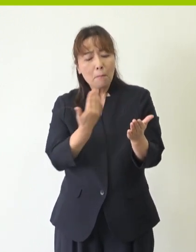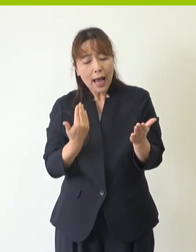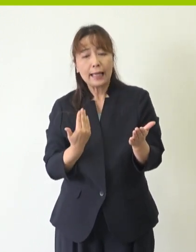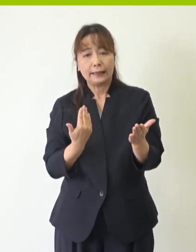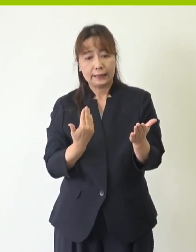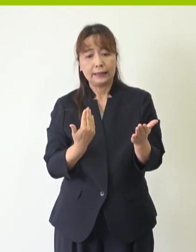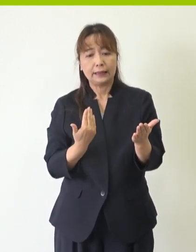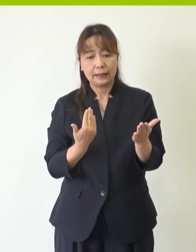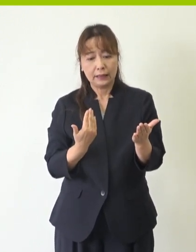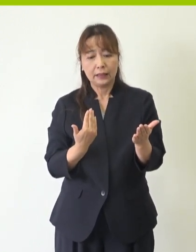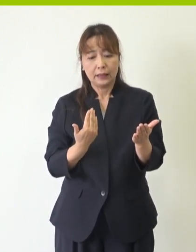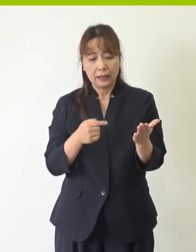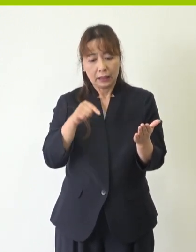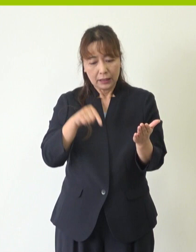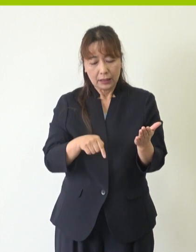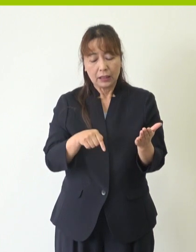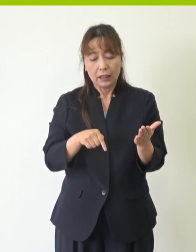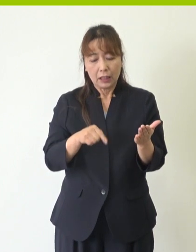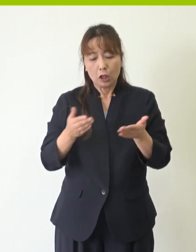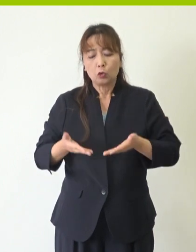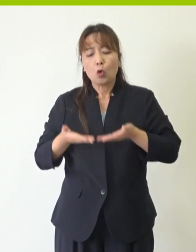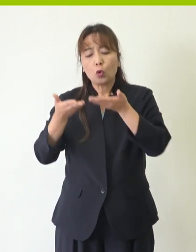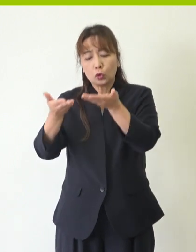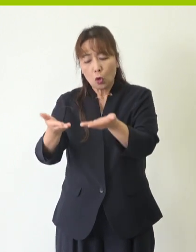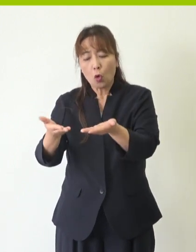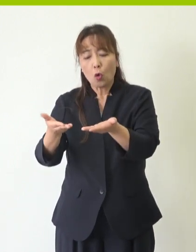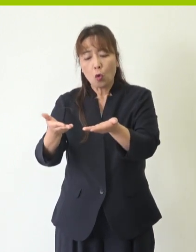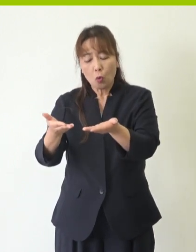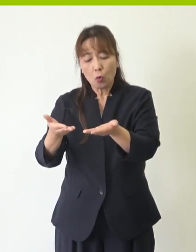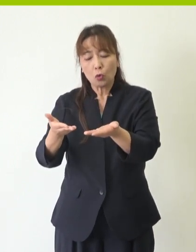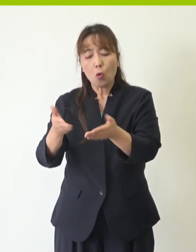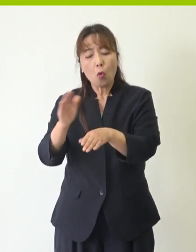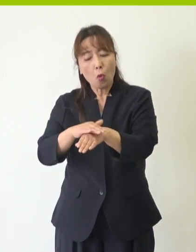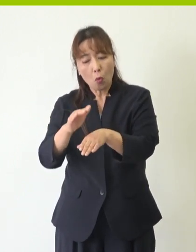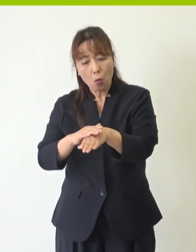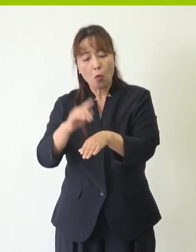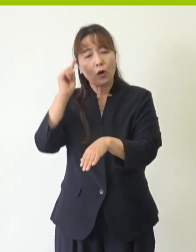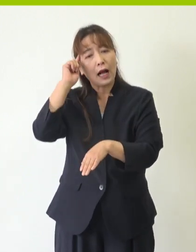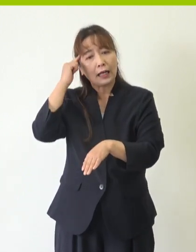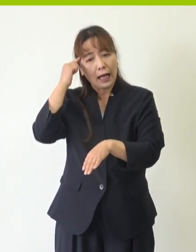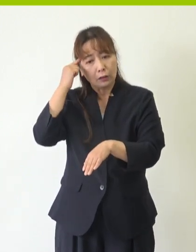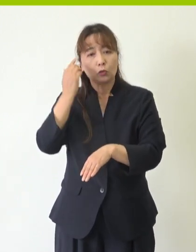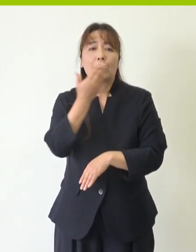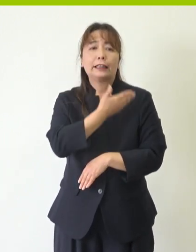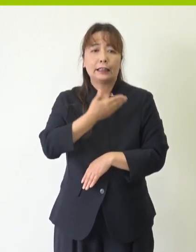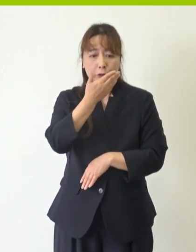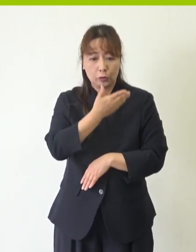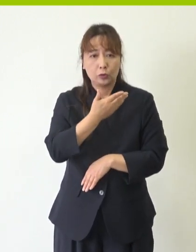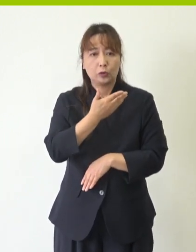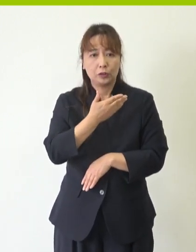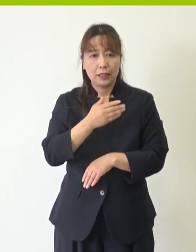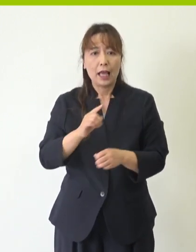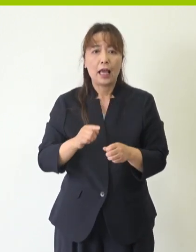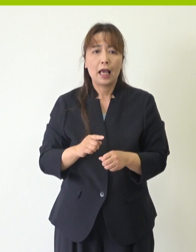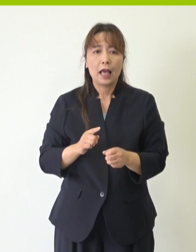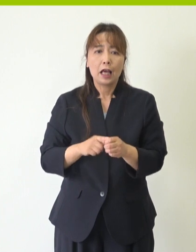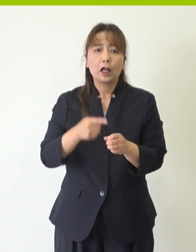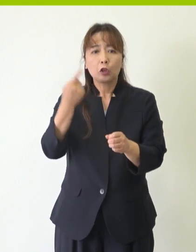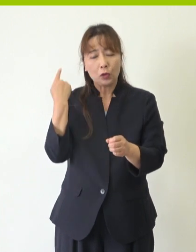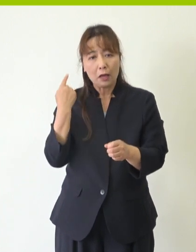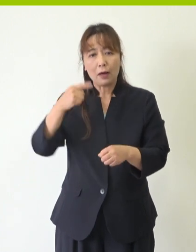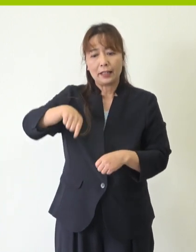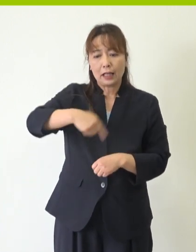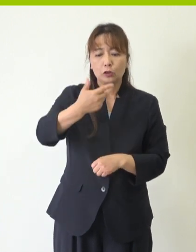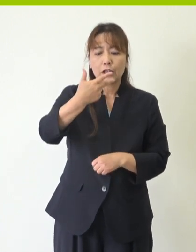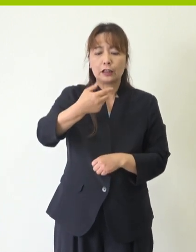いかに可能性を広げるかということだと思っております譲渡につきましては昨年はですね173件ということで過去